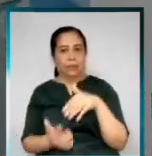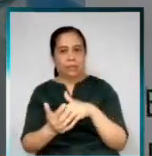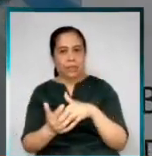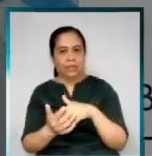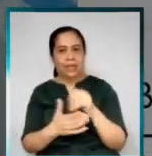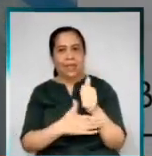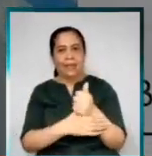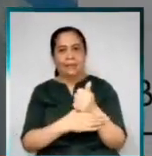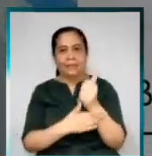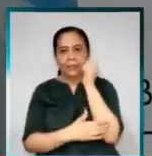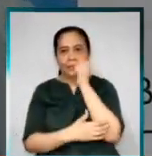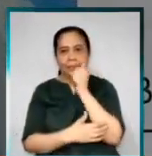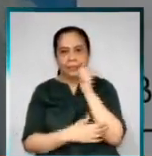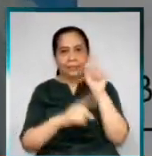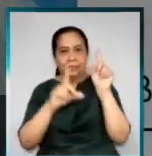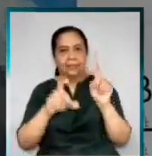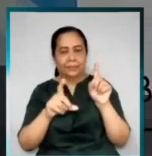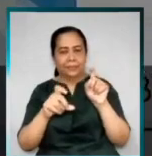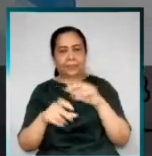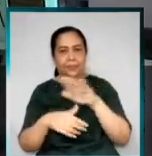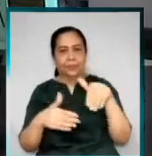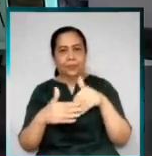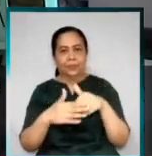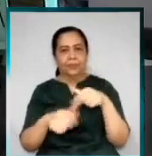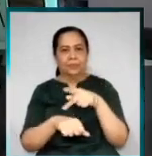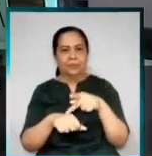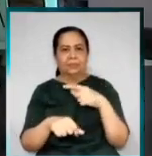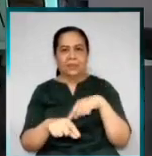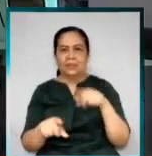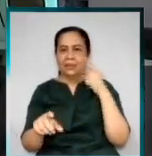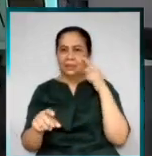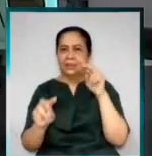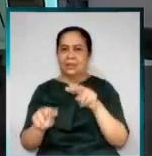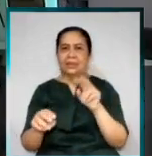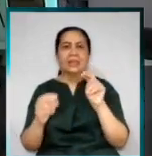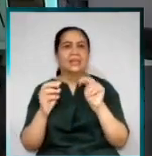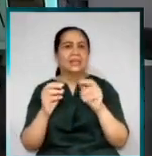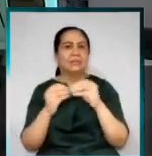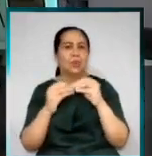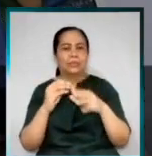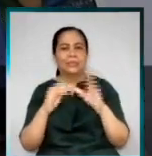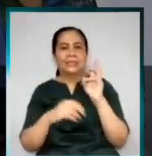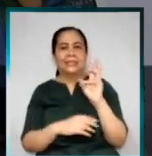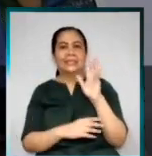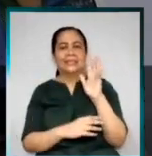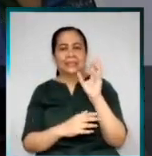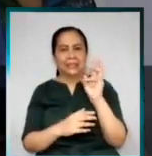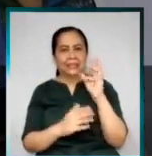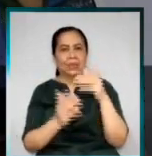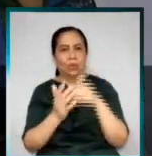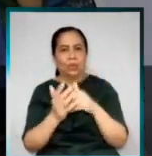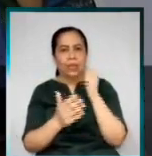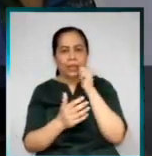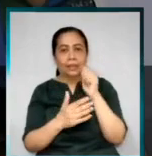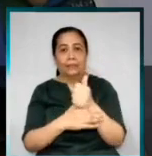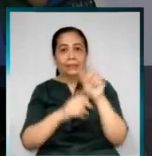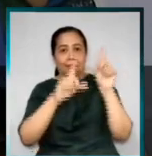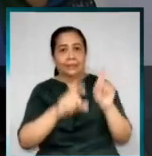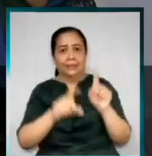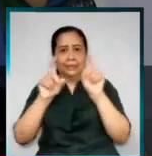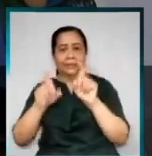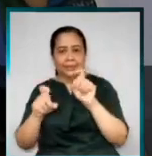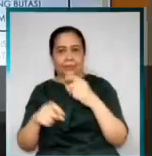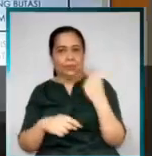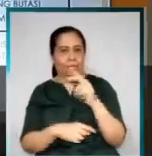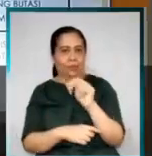testing sa buong bansa. Pero tingin ng Okta Research, kailangang umabot sa 60,000 per day ang average testing sa NCR pa lamang para